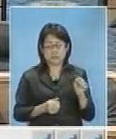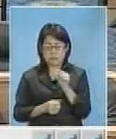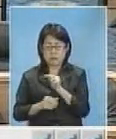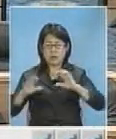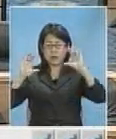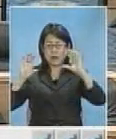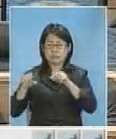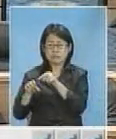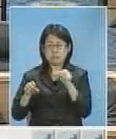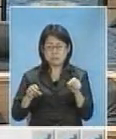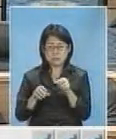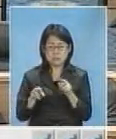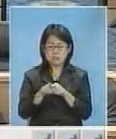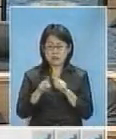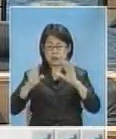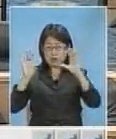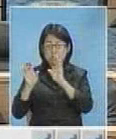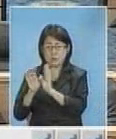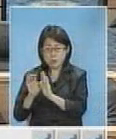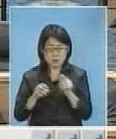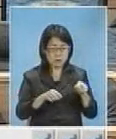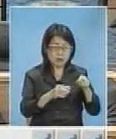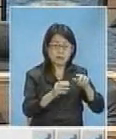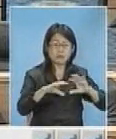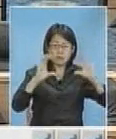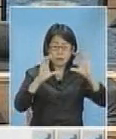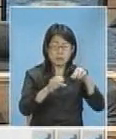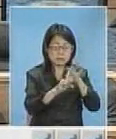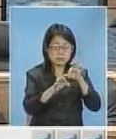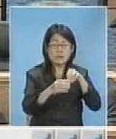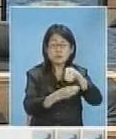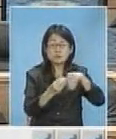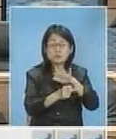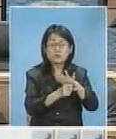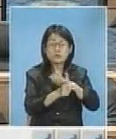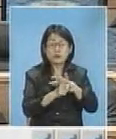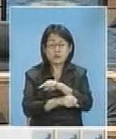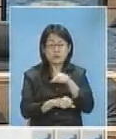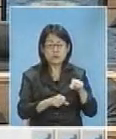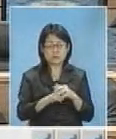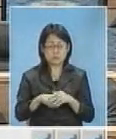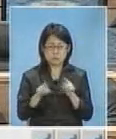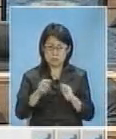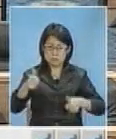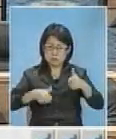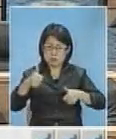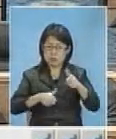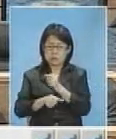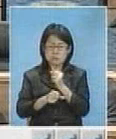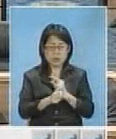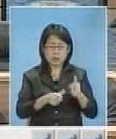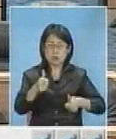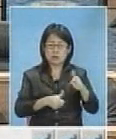ทำให้ธนาคารพาณิชย์ไม่สามารถหรือเสียเปรียบในการแข่งขันช่วงชิงเงินฝากเมื่อเทียบกับธนาคารของรัฐบาล